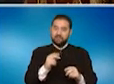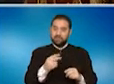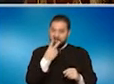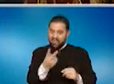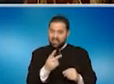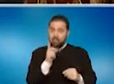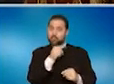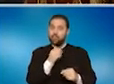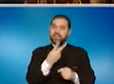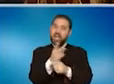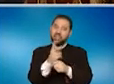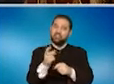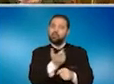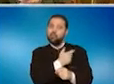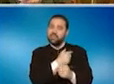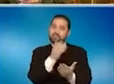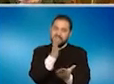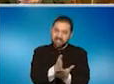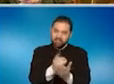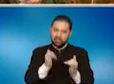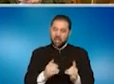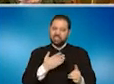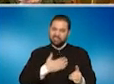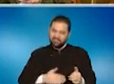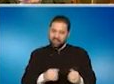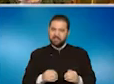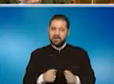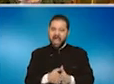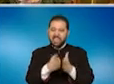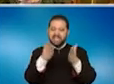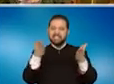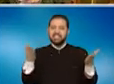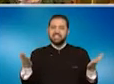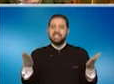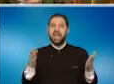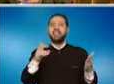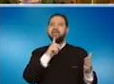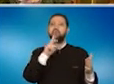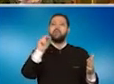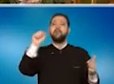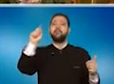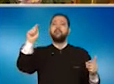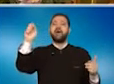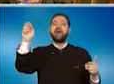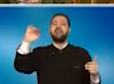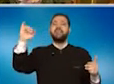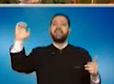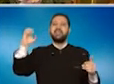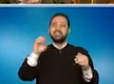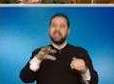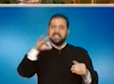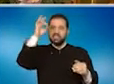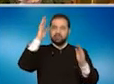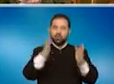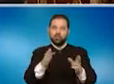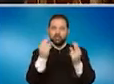și pe ceilalți. Multe sunt căile și încercăm astăzi, ca deschizând paginile Patericului, să mai aflăm o cale frumoasă și